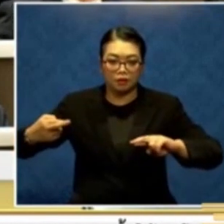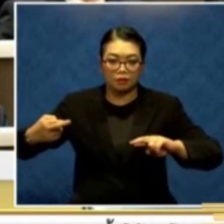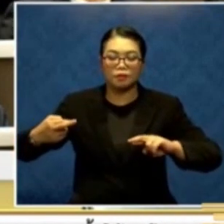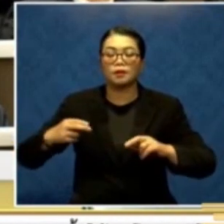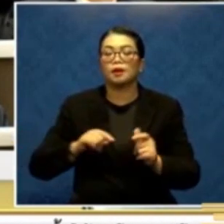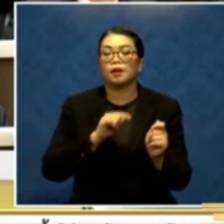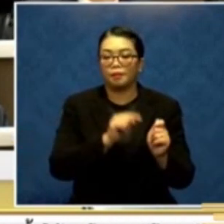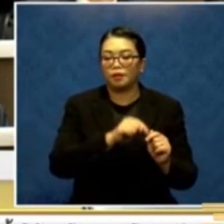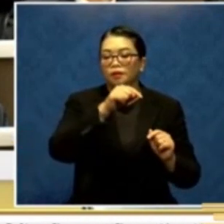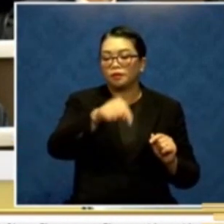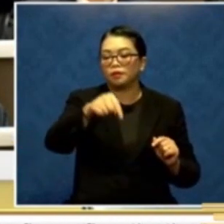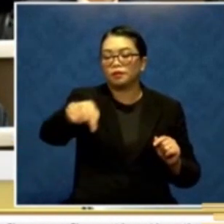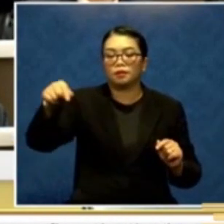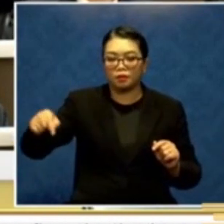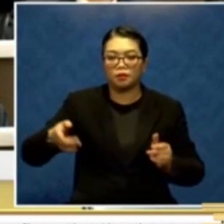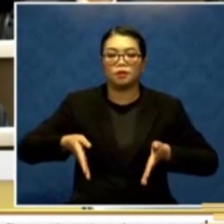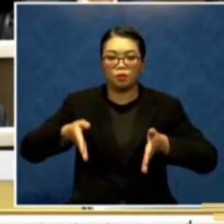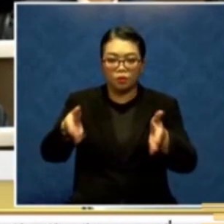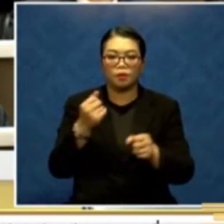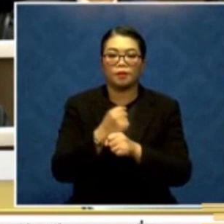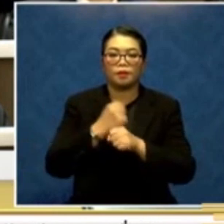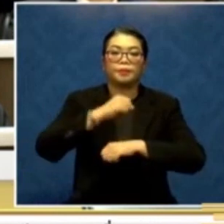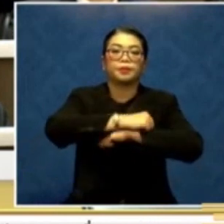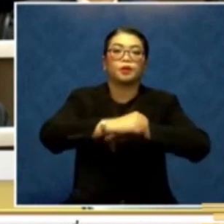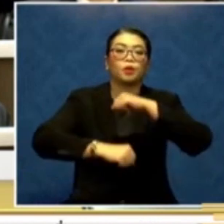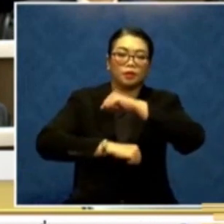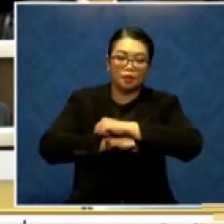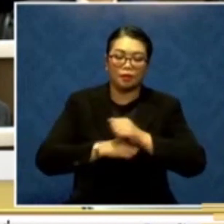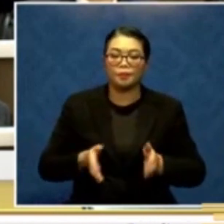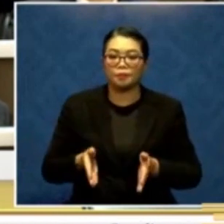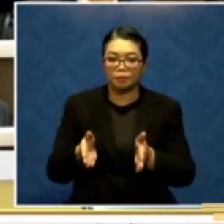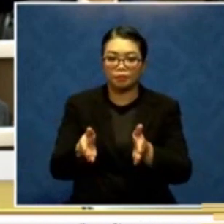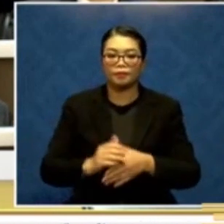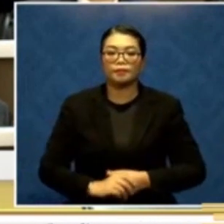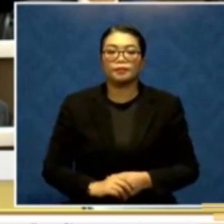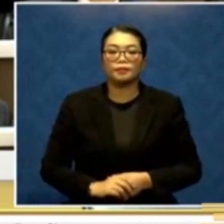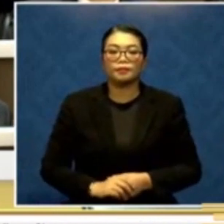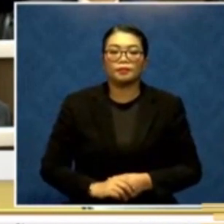ไปครและไปอำเภอรนาดูล